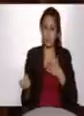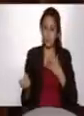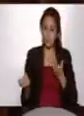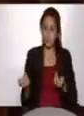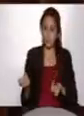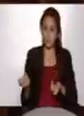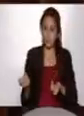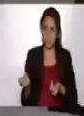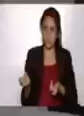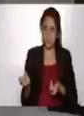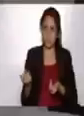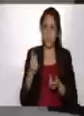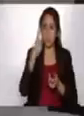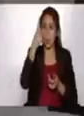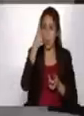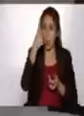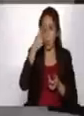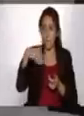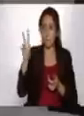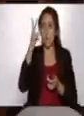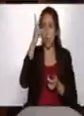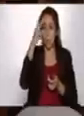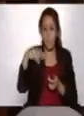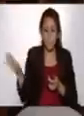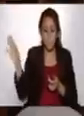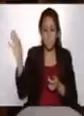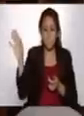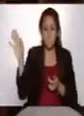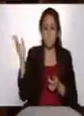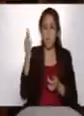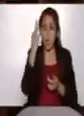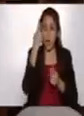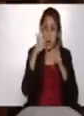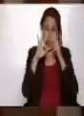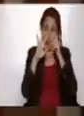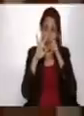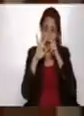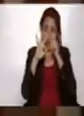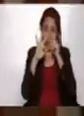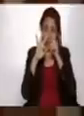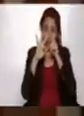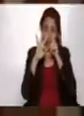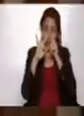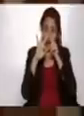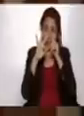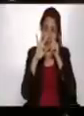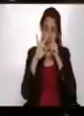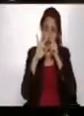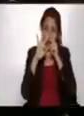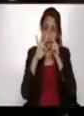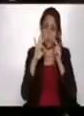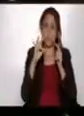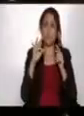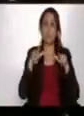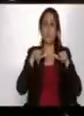فضلنا، عدى أول يوم وتاني يوم، ففي اليوم الثالث قاموا نازلين واخدين دي،